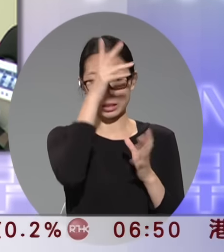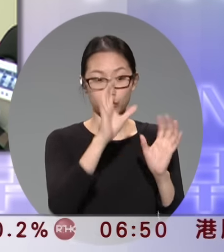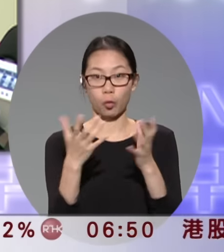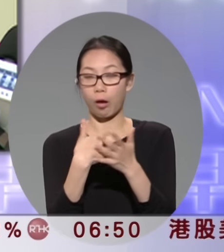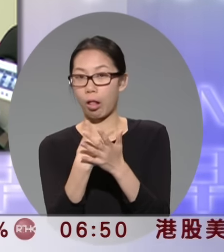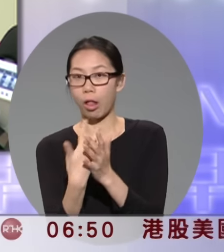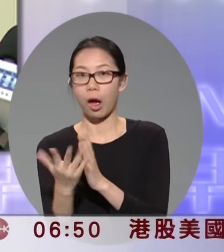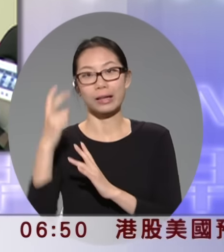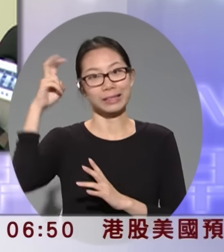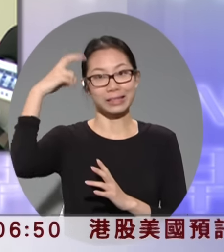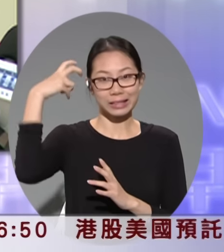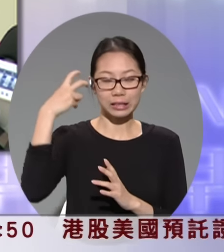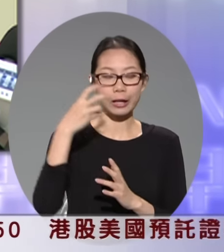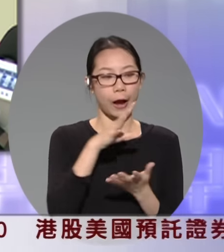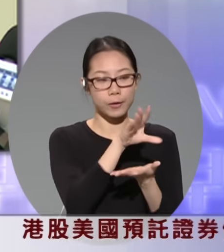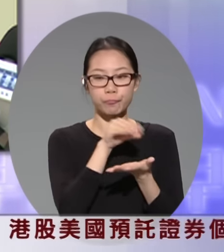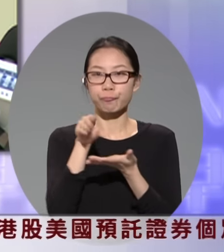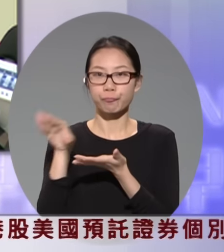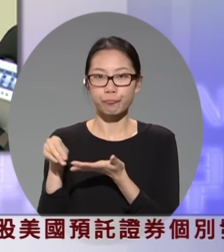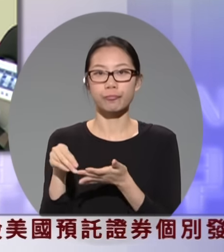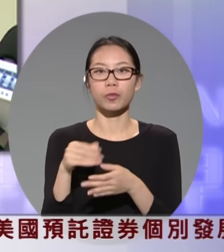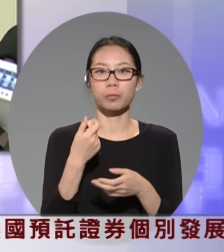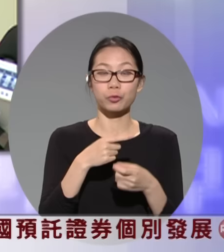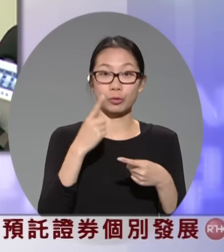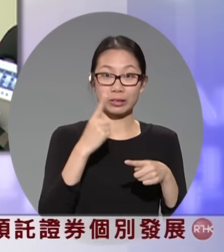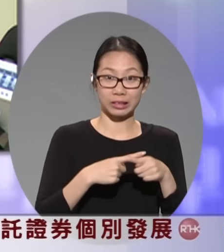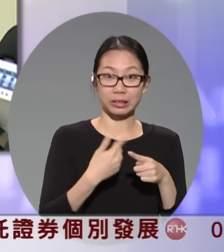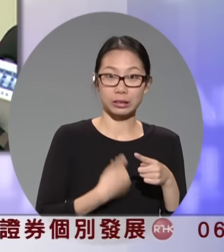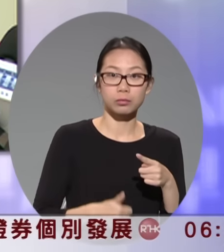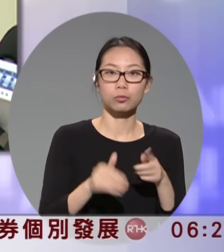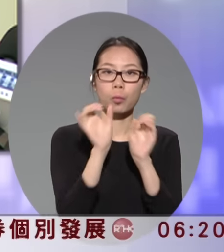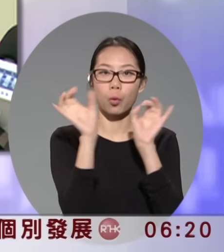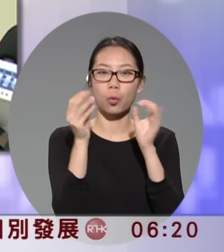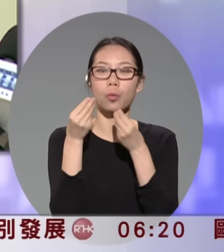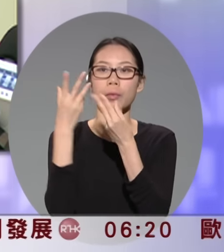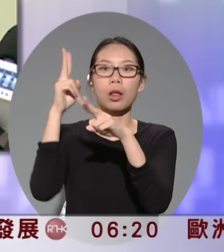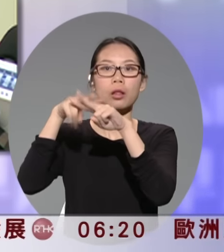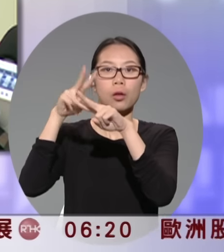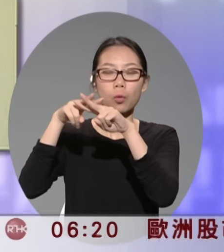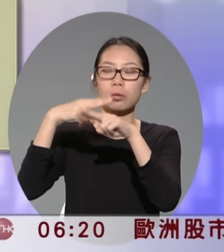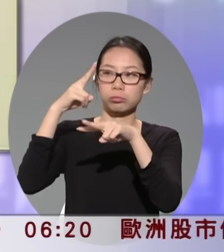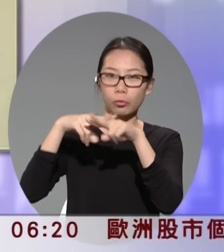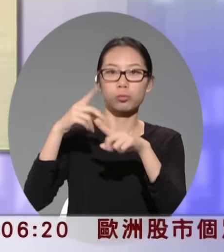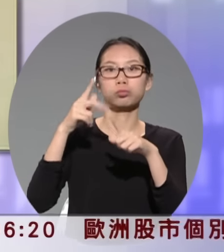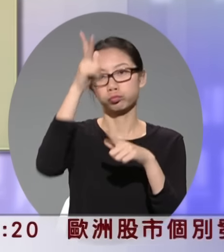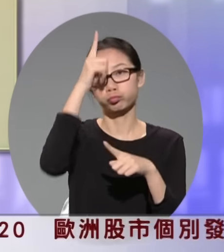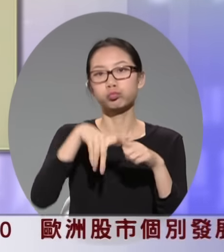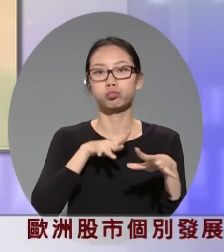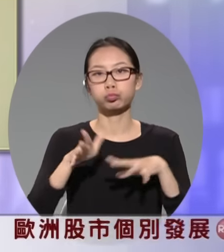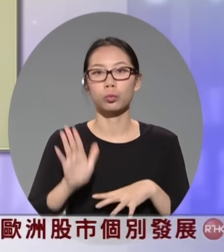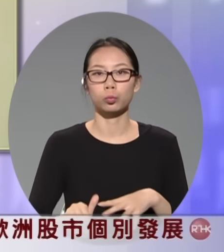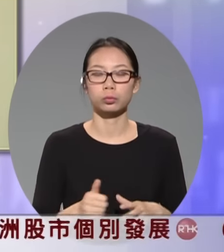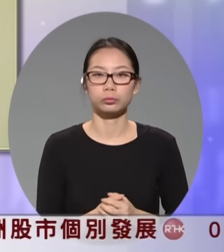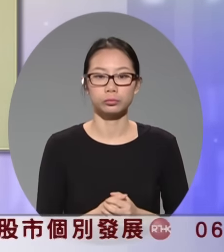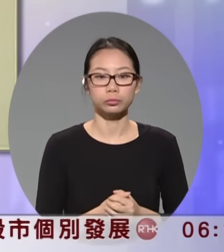個誠實的報告書給中央，中央自然好處理。 他又表示，特